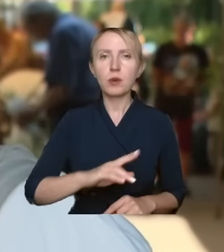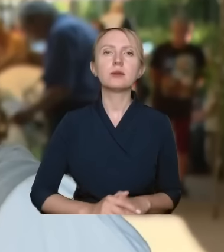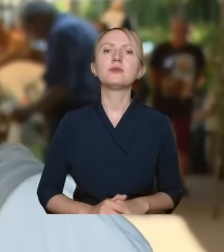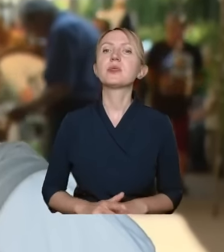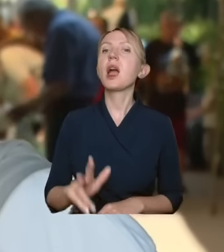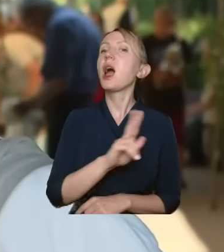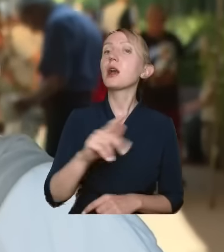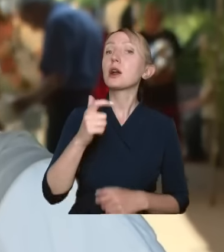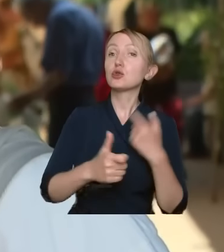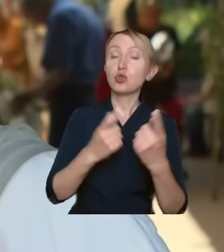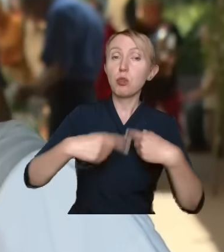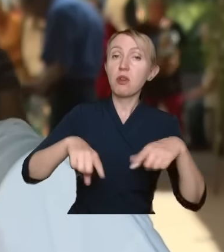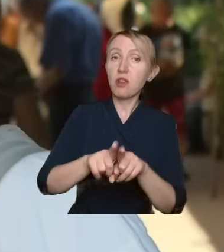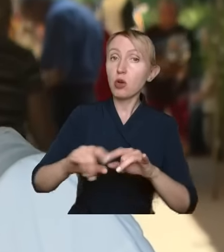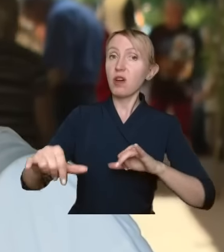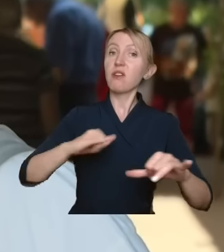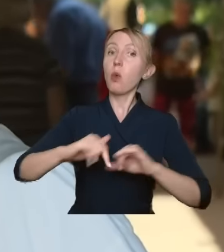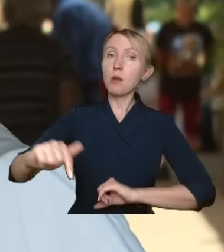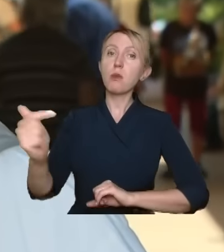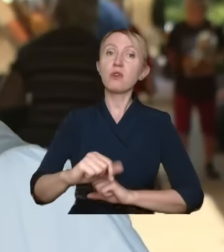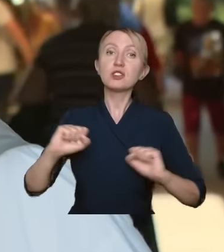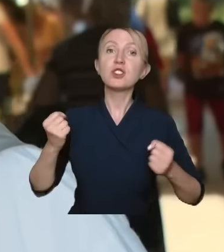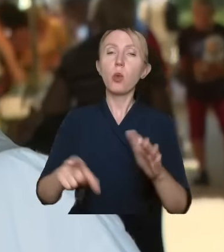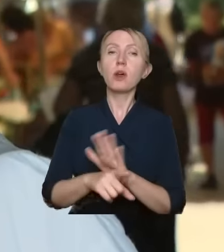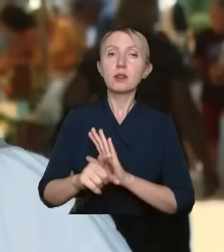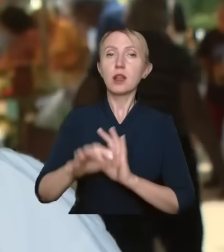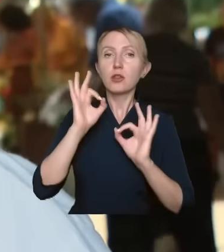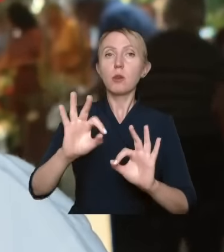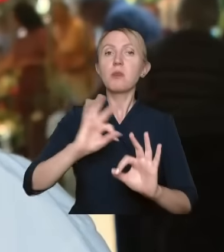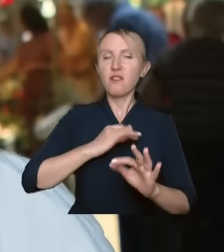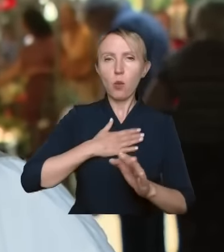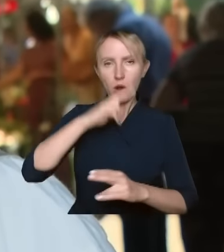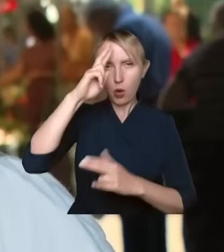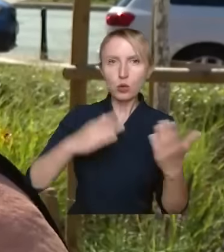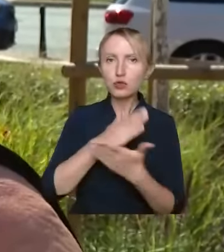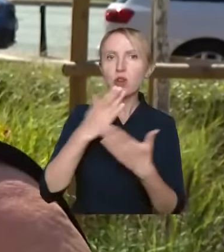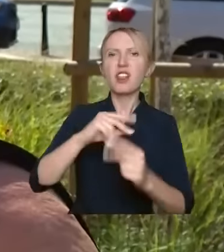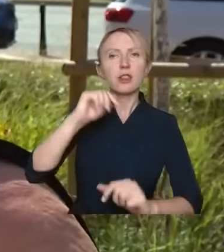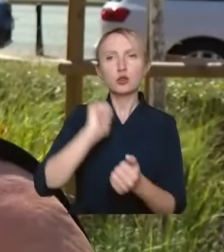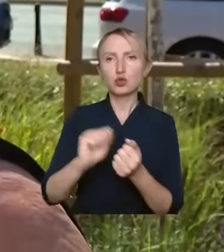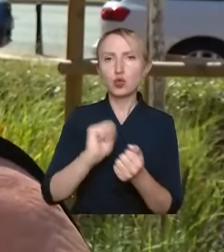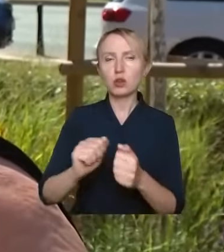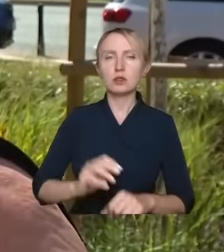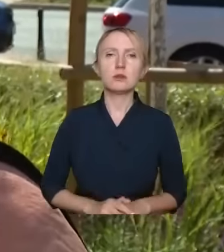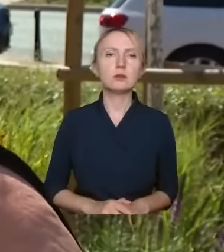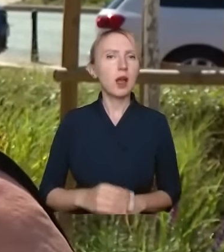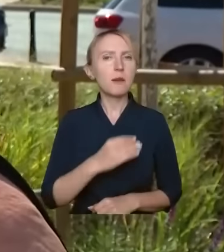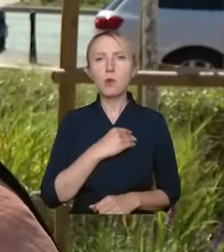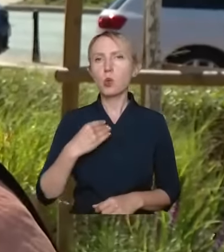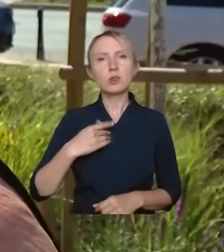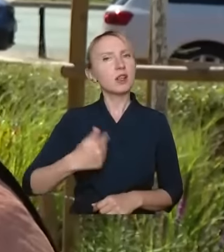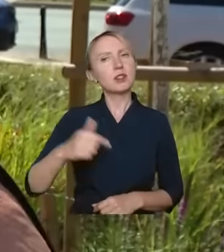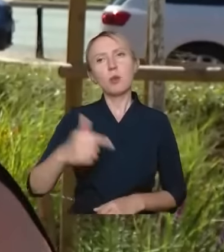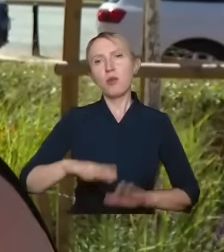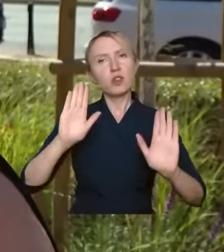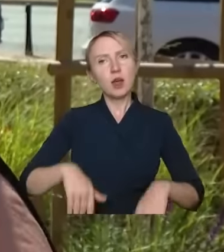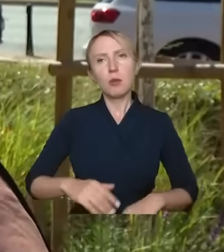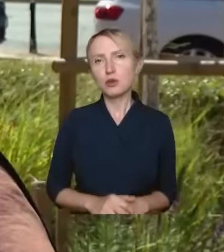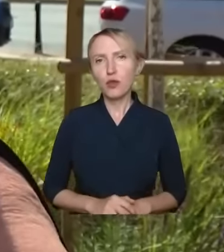podejmuje wykonywać jakąś władzę, powinien działać dla dobra swojej ojczyzny, a nie jej szkodzić. Polska nie powinna na to pozwolić w